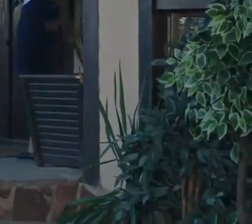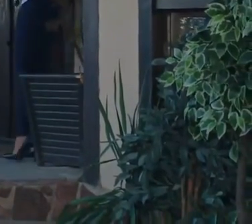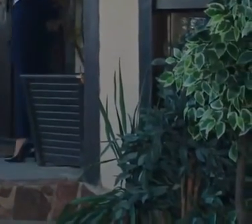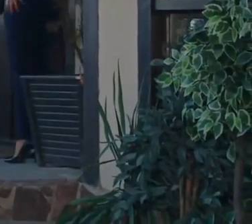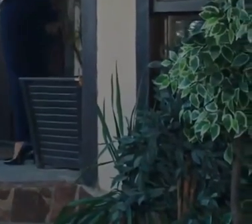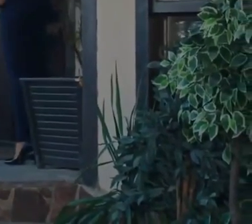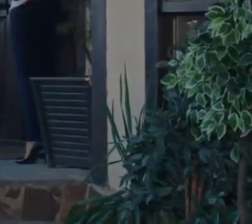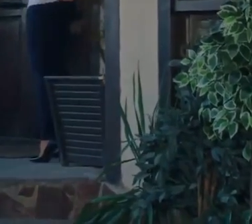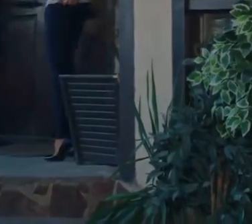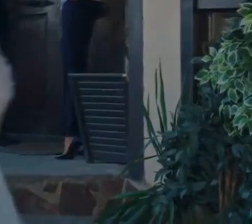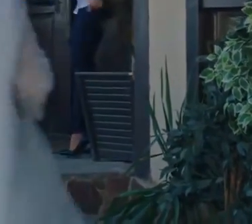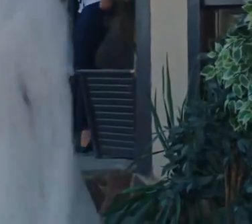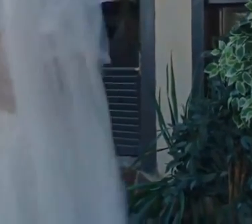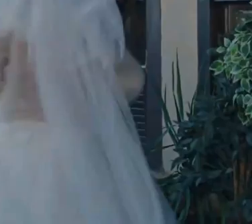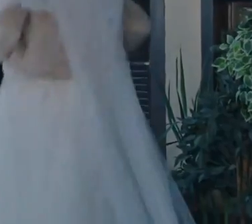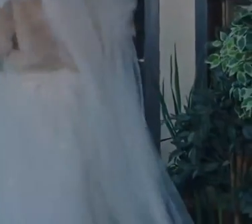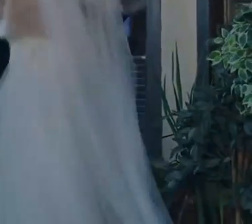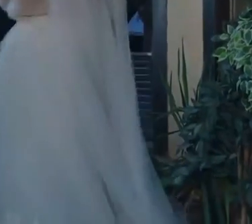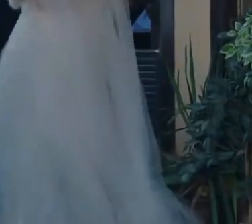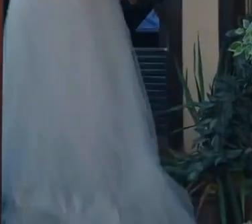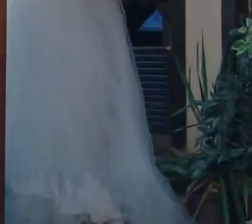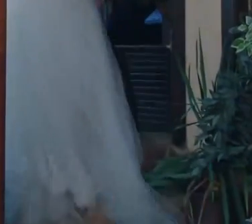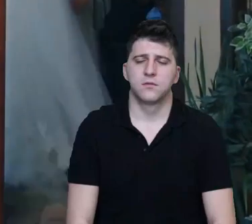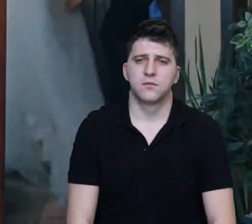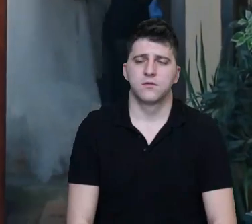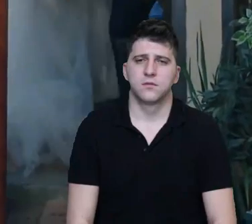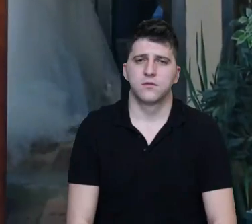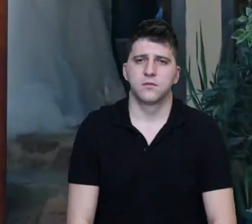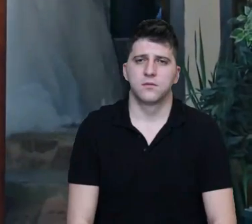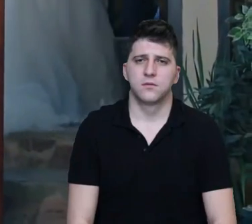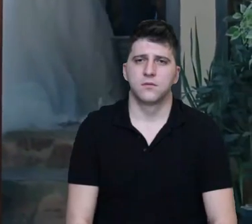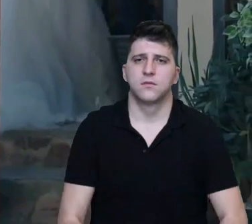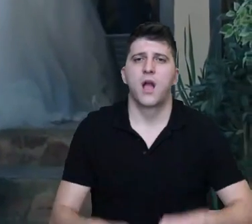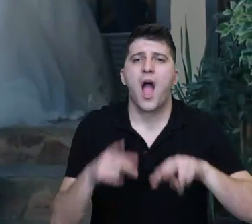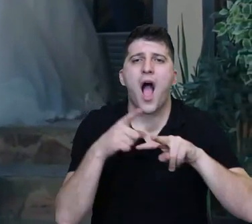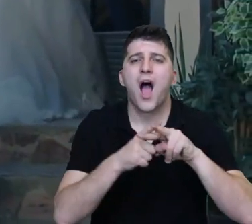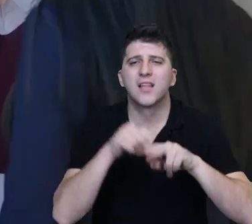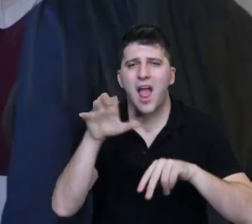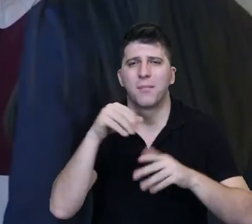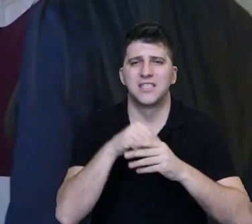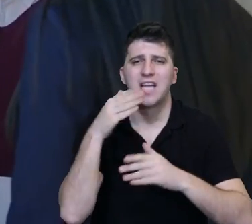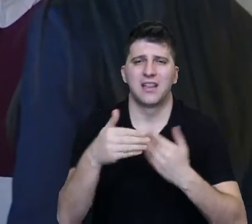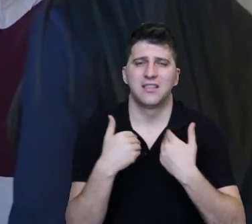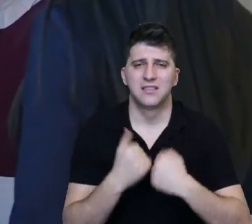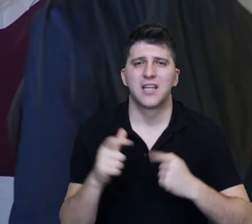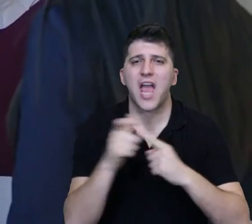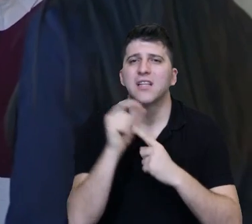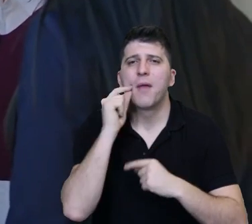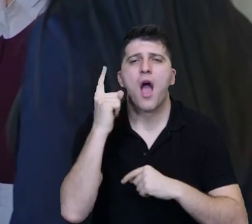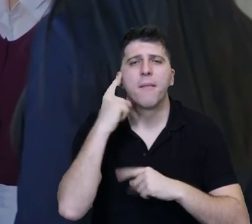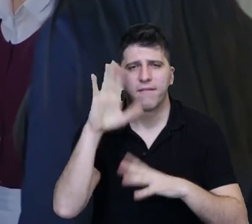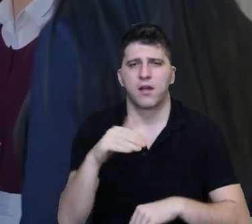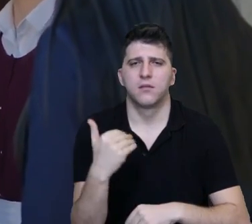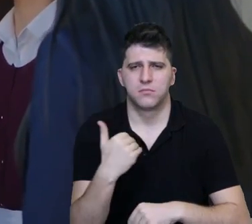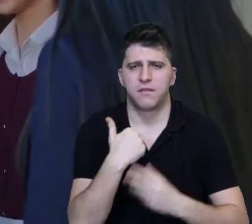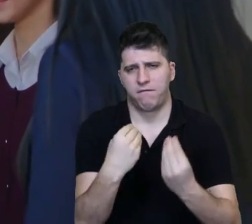Nalan da üstünde gelinliğiyle arabadan inip koşa koşa yanlarına gitti. Heh, Arda'ya ama geldik. Ejder benim haberi var. Böyle bir